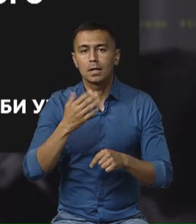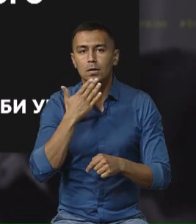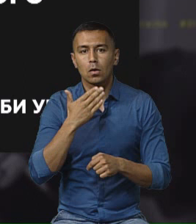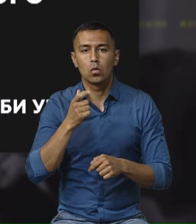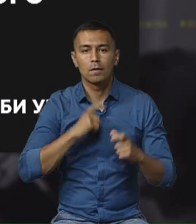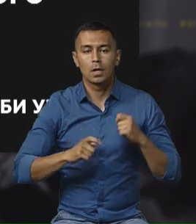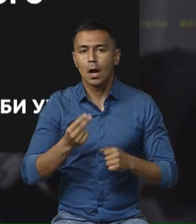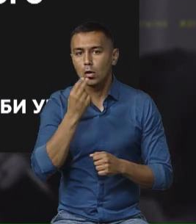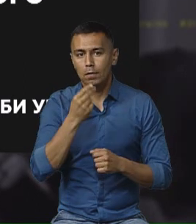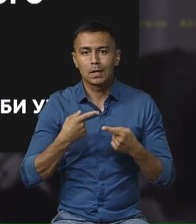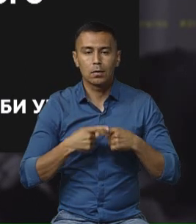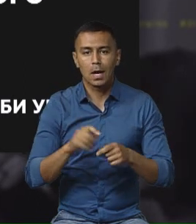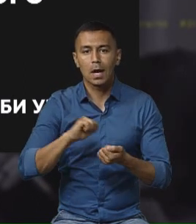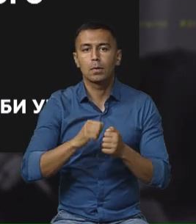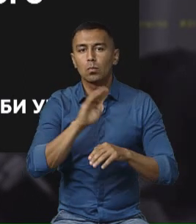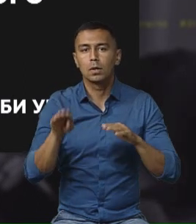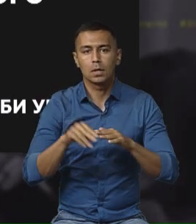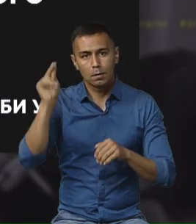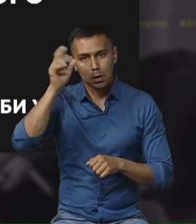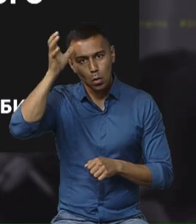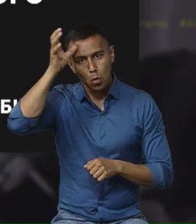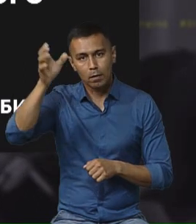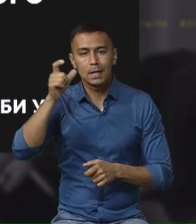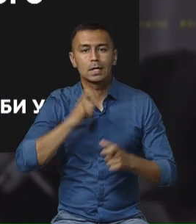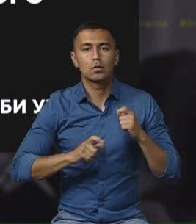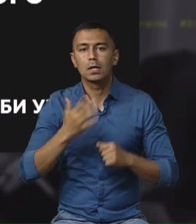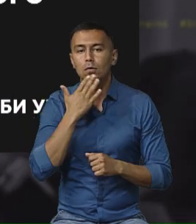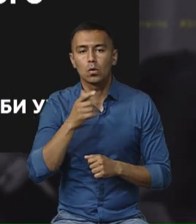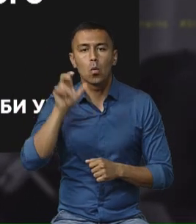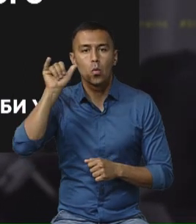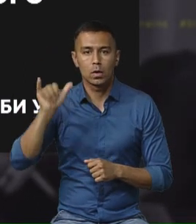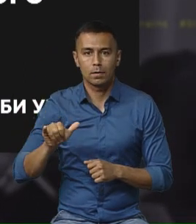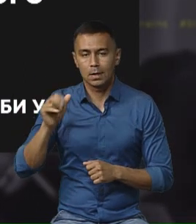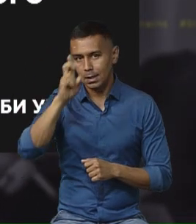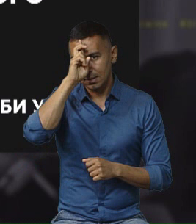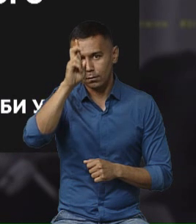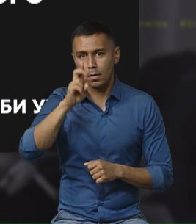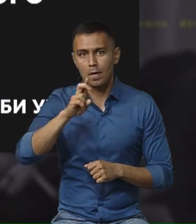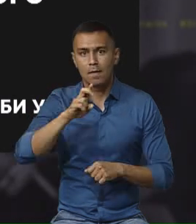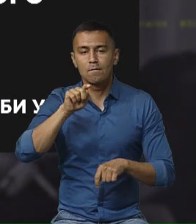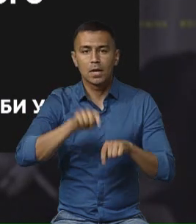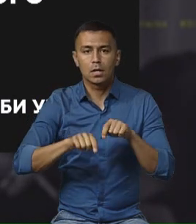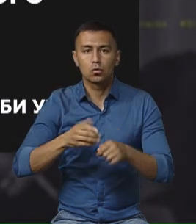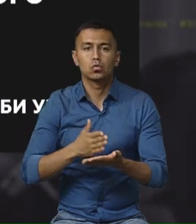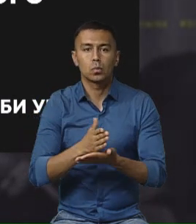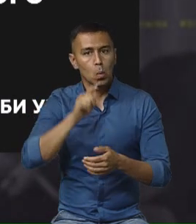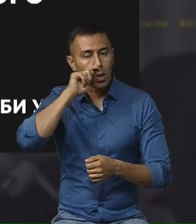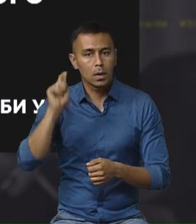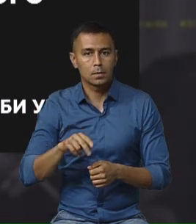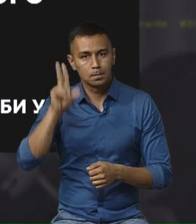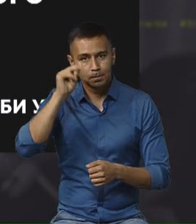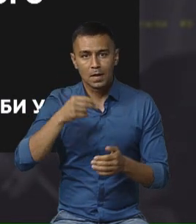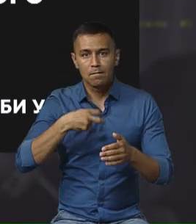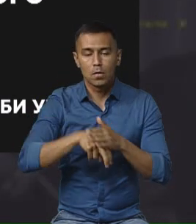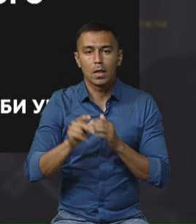харчових технологій та Кам'янець-Подільський навчально-науковий інститут Національного університету Державно-фіскальної служби України. Дати виходу